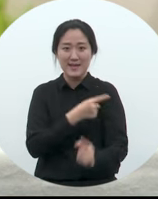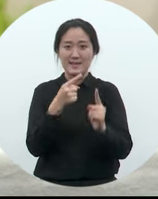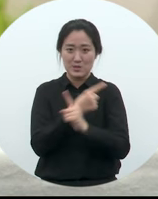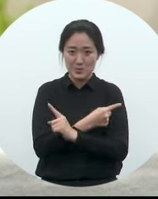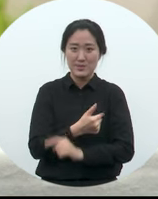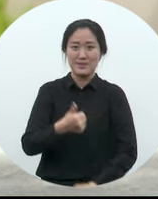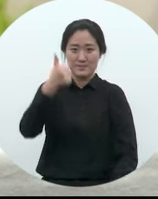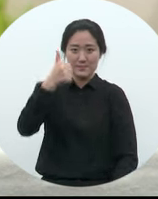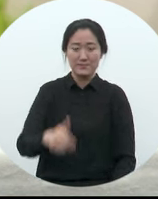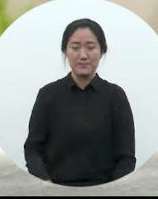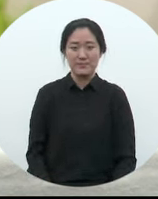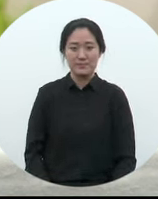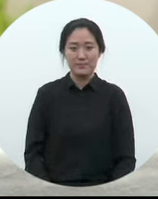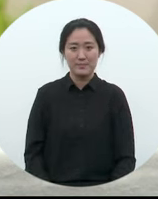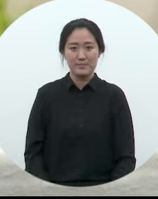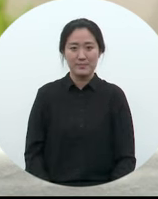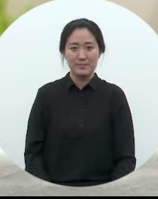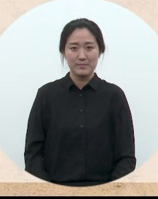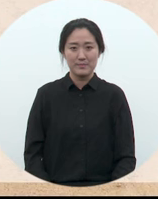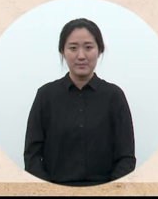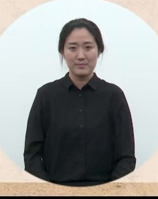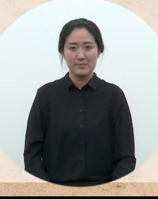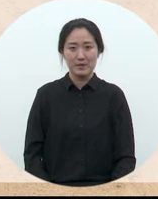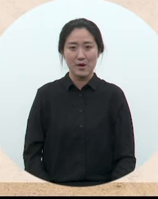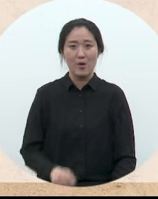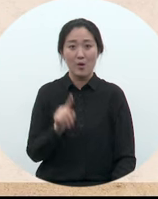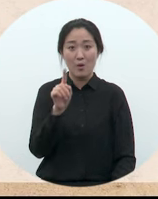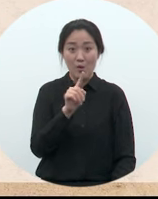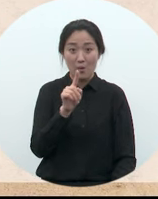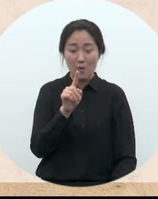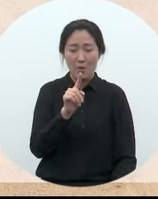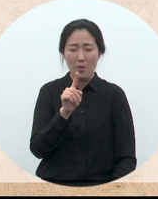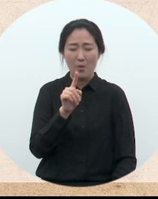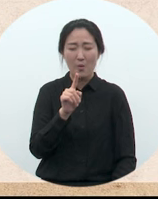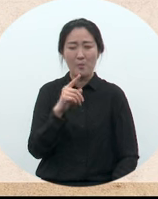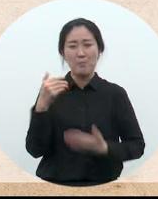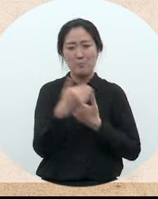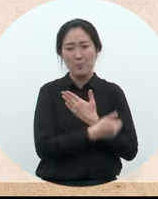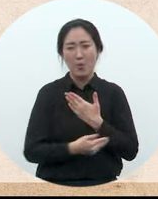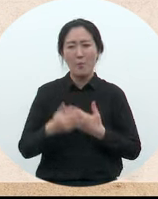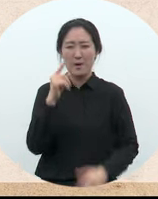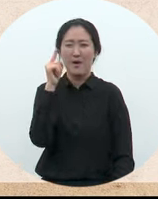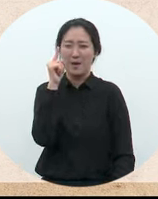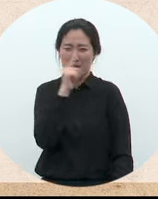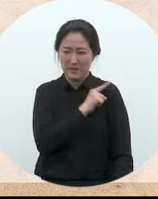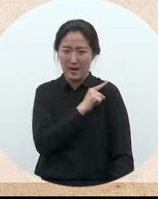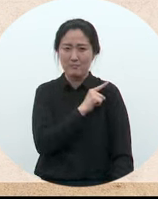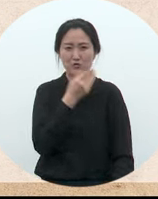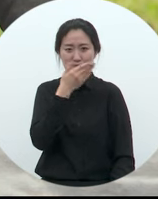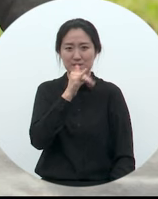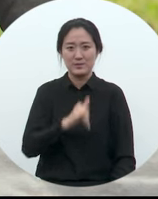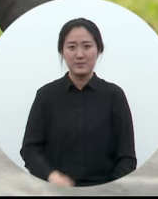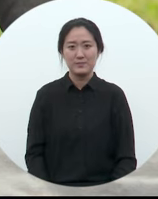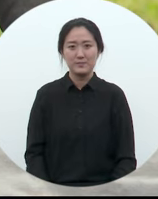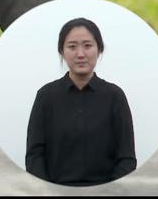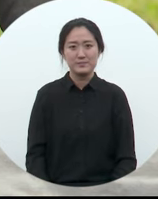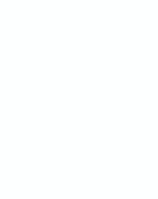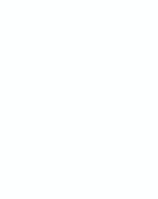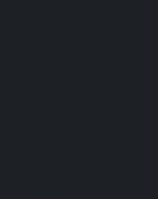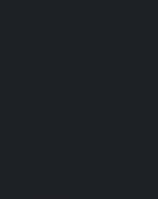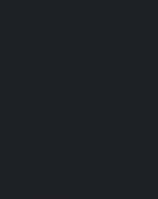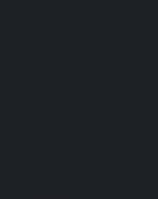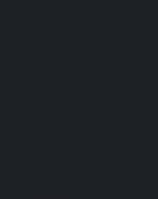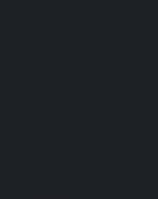뒤에 실시를 하는 것이 좋겠습니다. 이 성장 호르몬 치료도 경우에 따라서는 부작용이 생길 수 있기 때문에